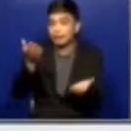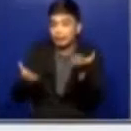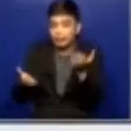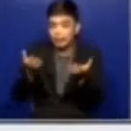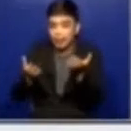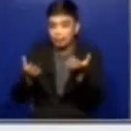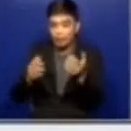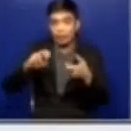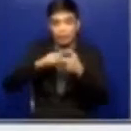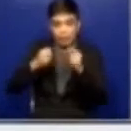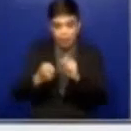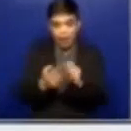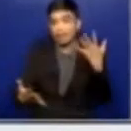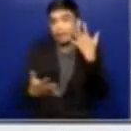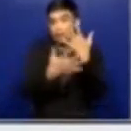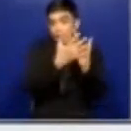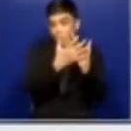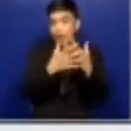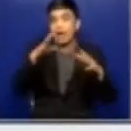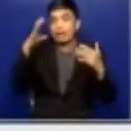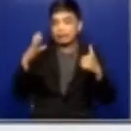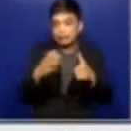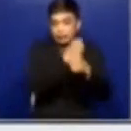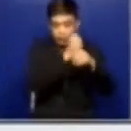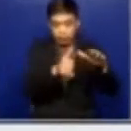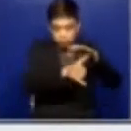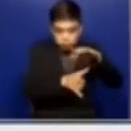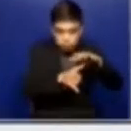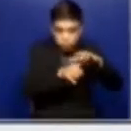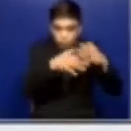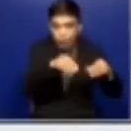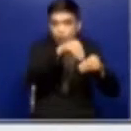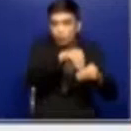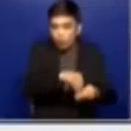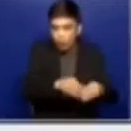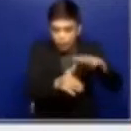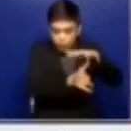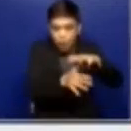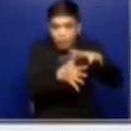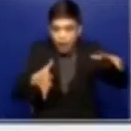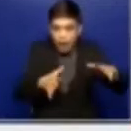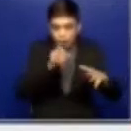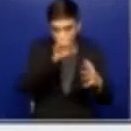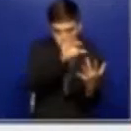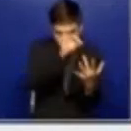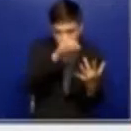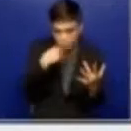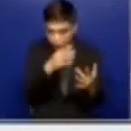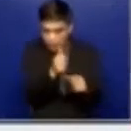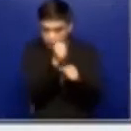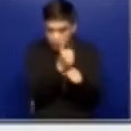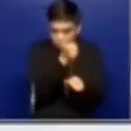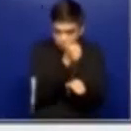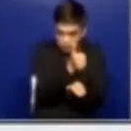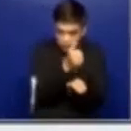นี้นะครับถูกจับไปอยู่300,000-400,000คัดคนออกมาว่าคนนี้เป็นนักโทษชั้นไหนคนนี้เป็นนักโทษชั้นไหนล